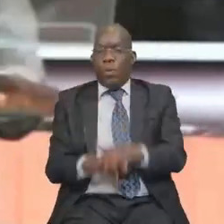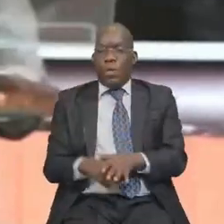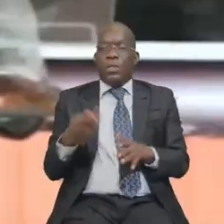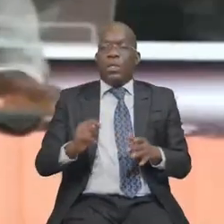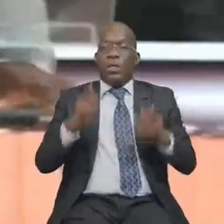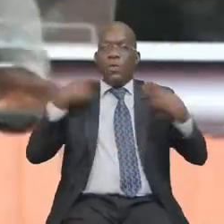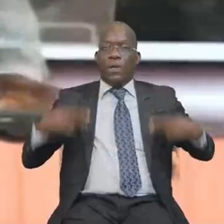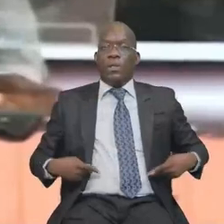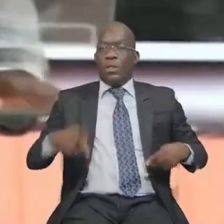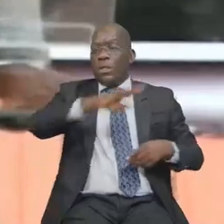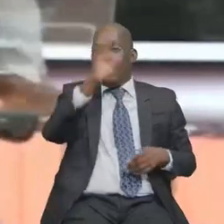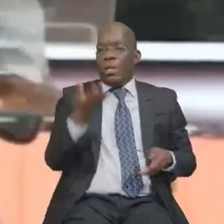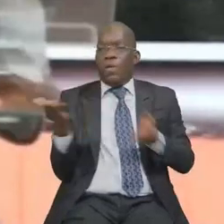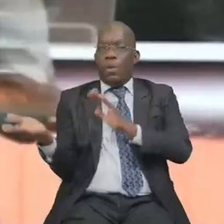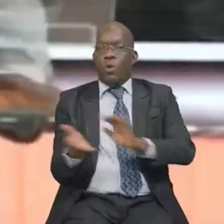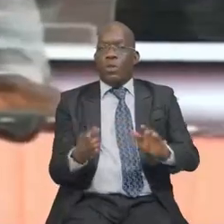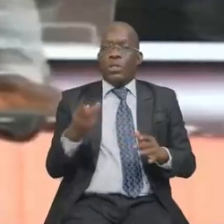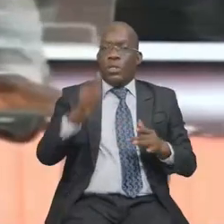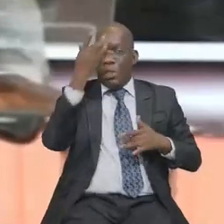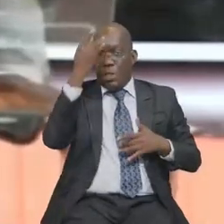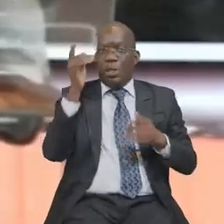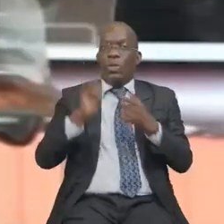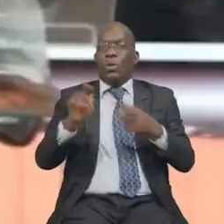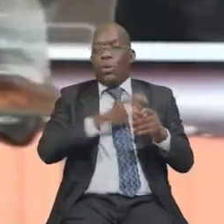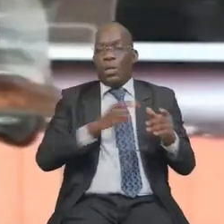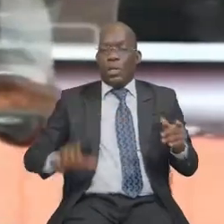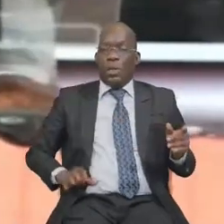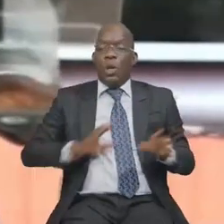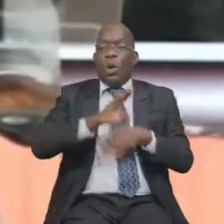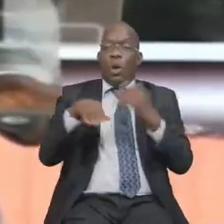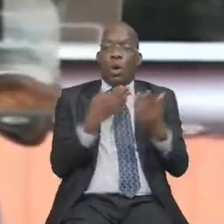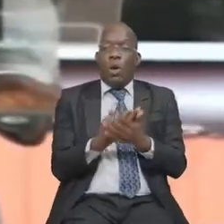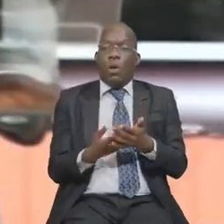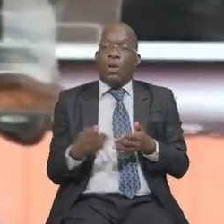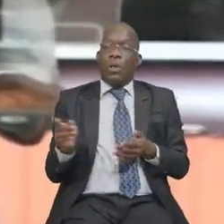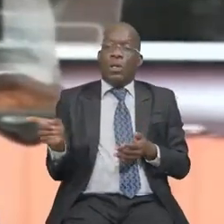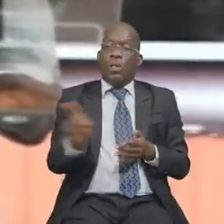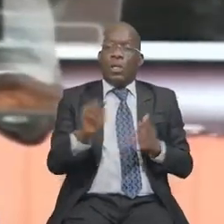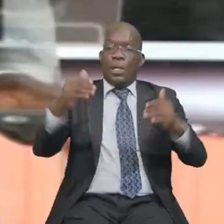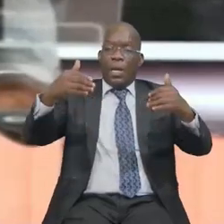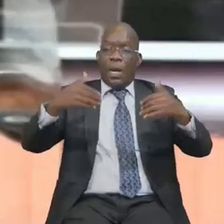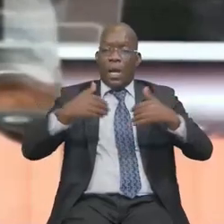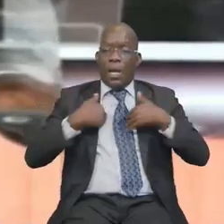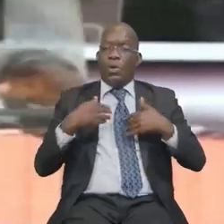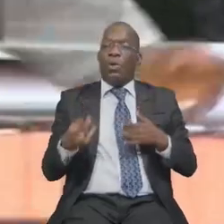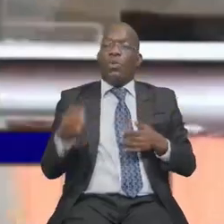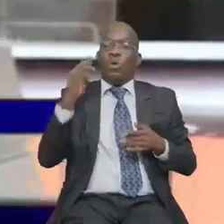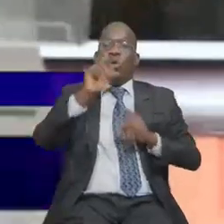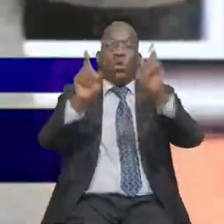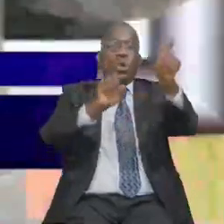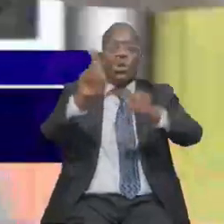leurs malades à Christ. Tout ce qu'ils avaient, c'était des questions.